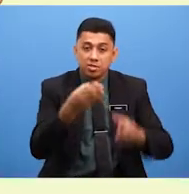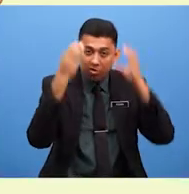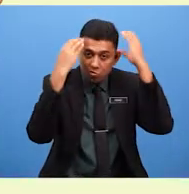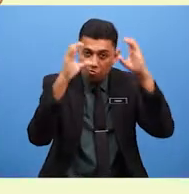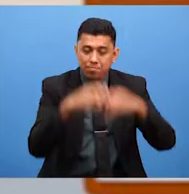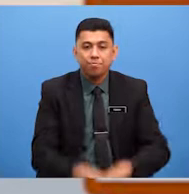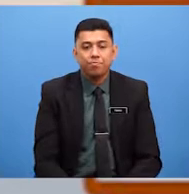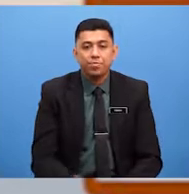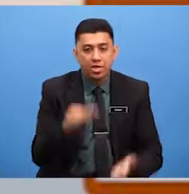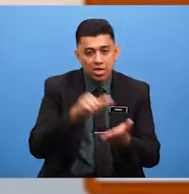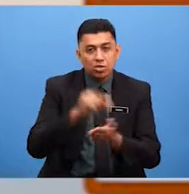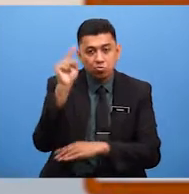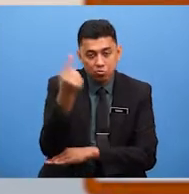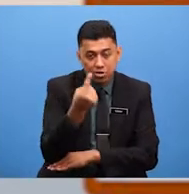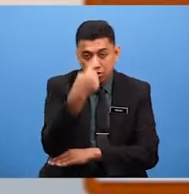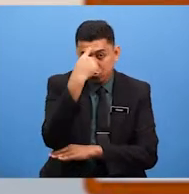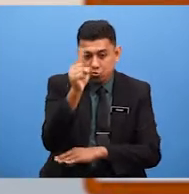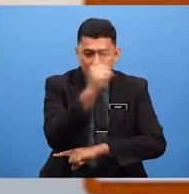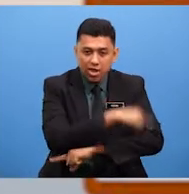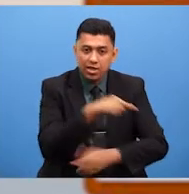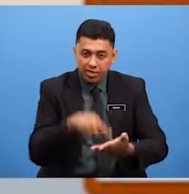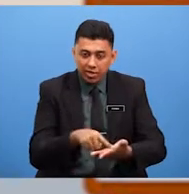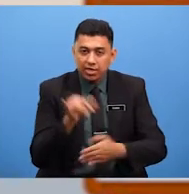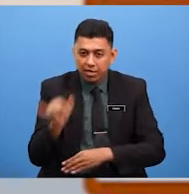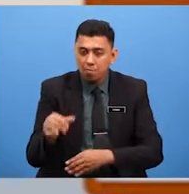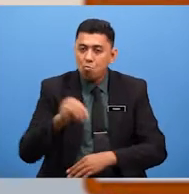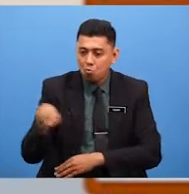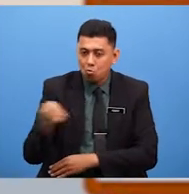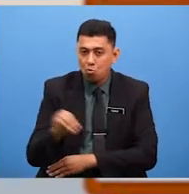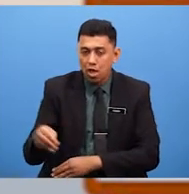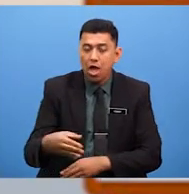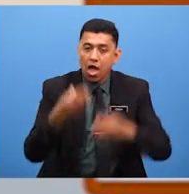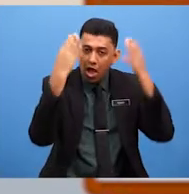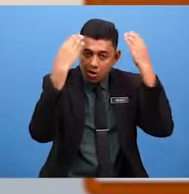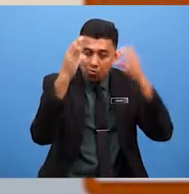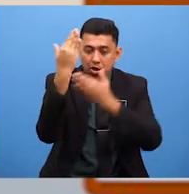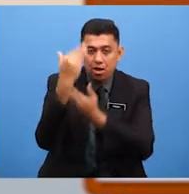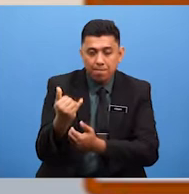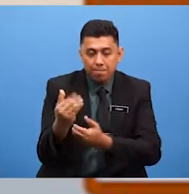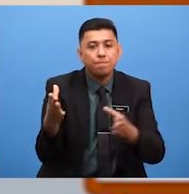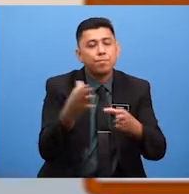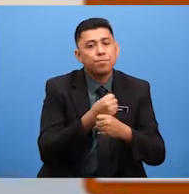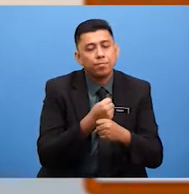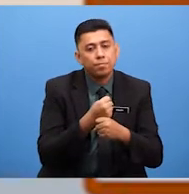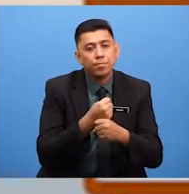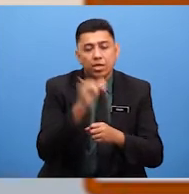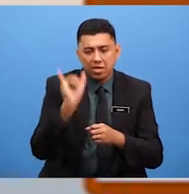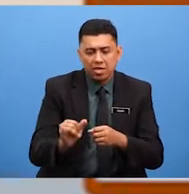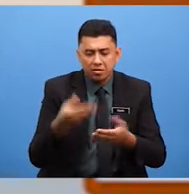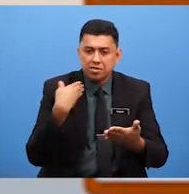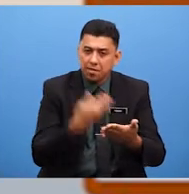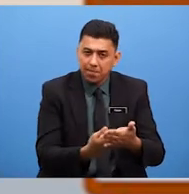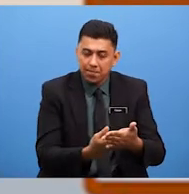cikgu. Itu sahaja untuk hari ini ya murid-murid. Cikgu berharap murid-murid dapat apa